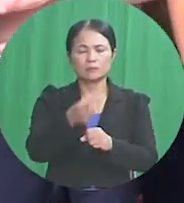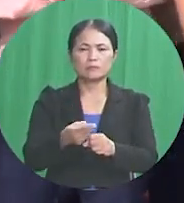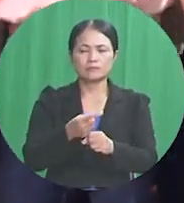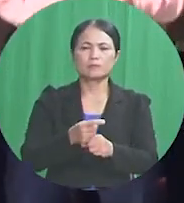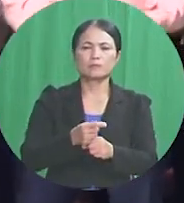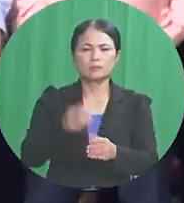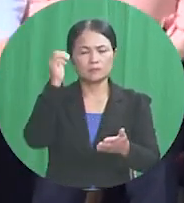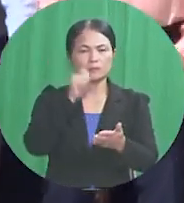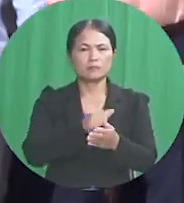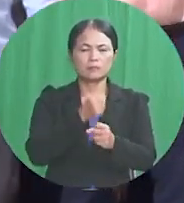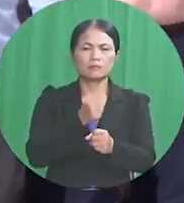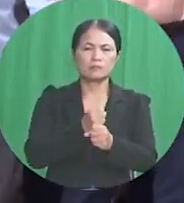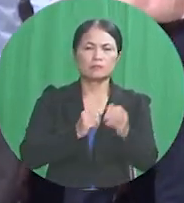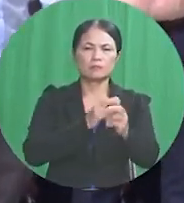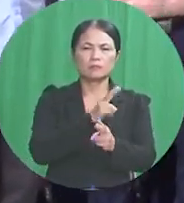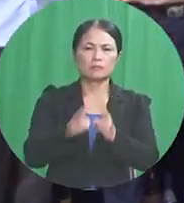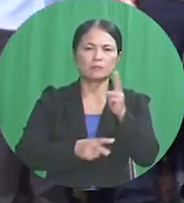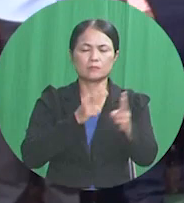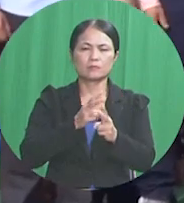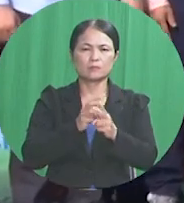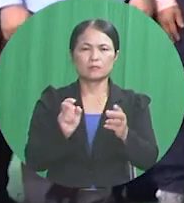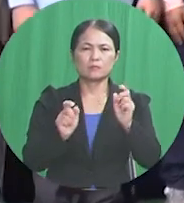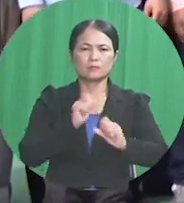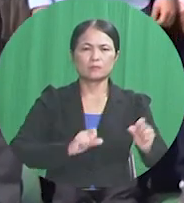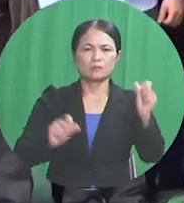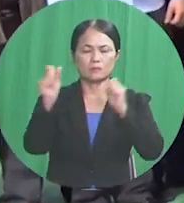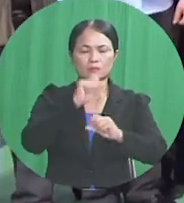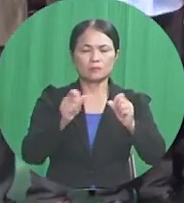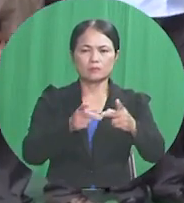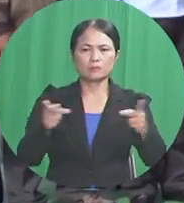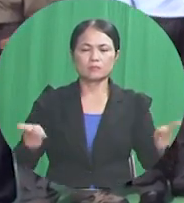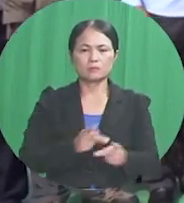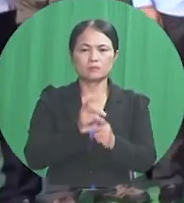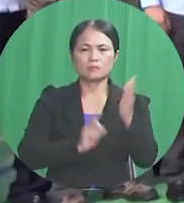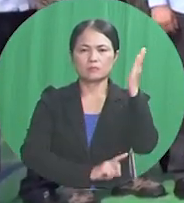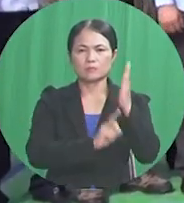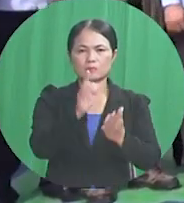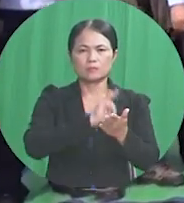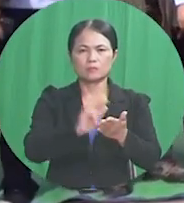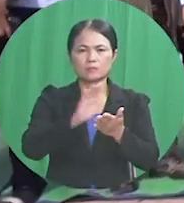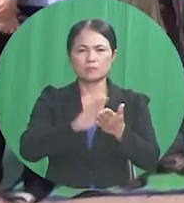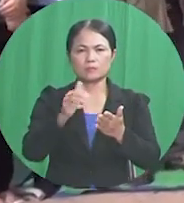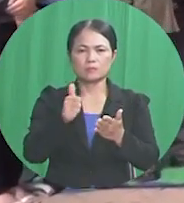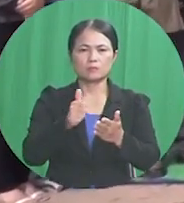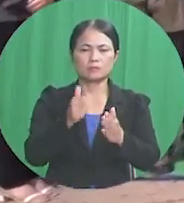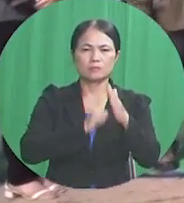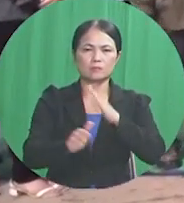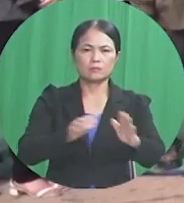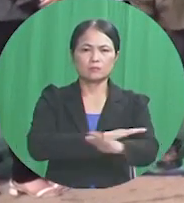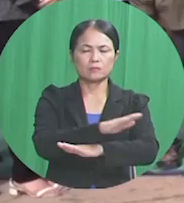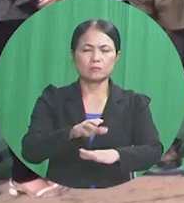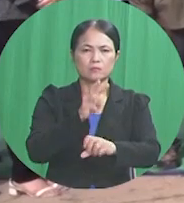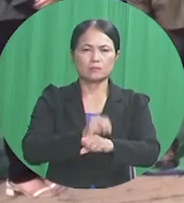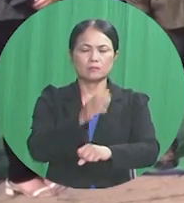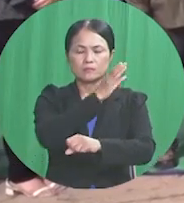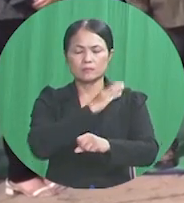าสำดัดออยทเวกาอภิเรศนึงกายลมอ่อเตจีอุเชียนดามเชื่อประนัดประนัดสถัดกรามกากรุบกรองได้กระทร